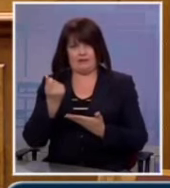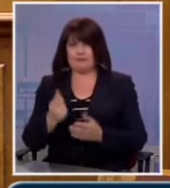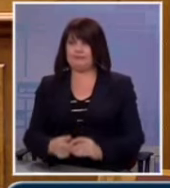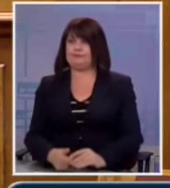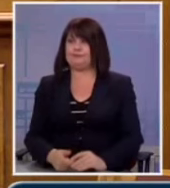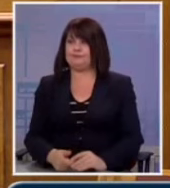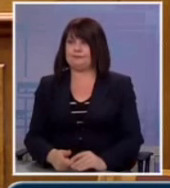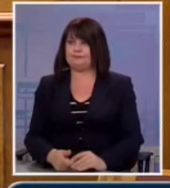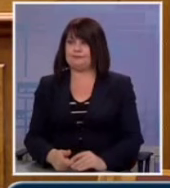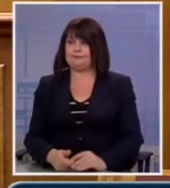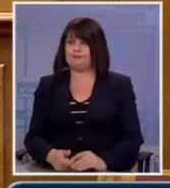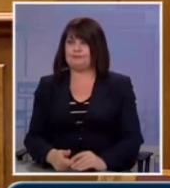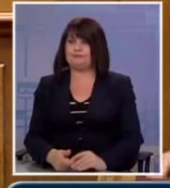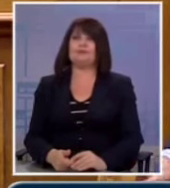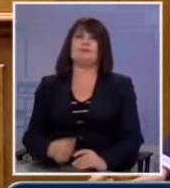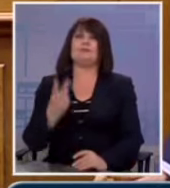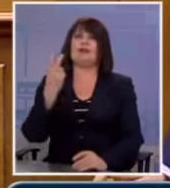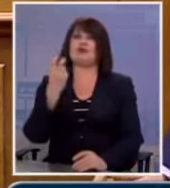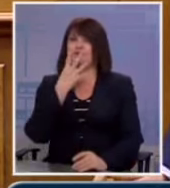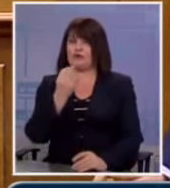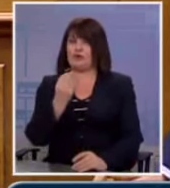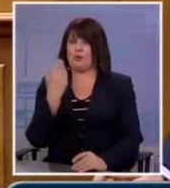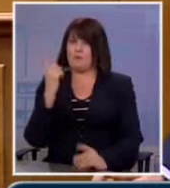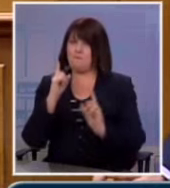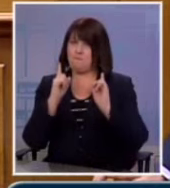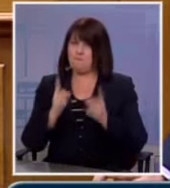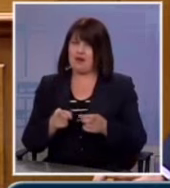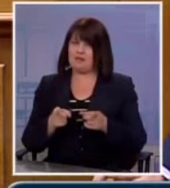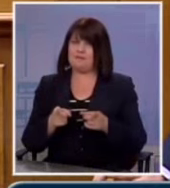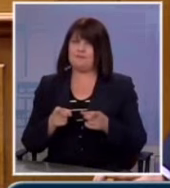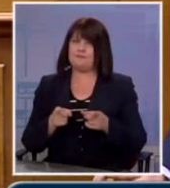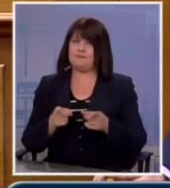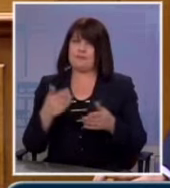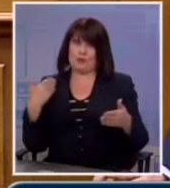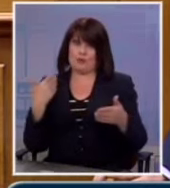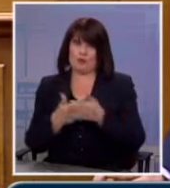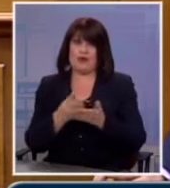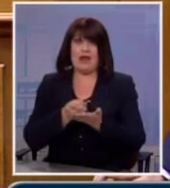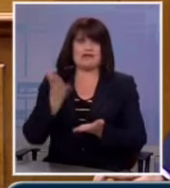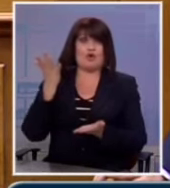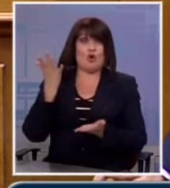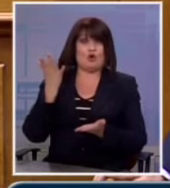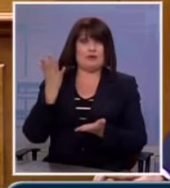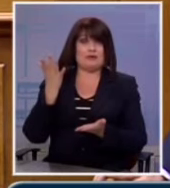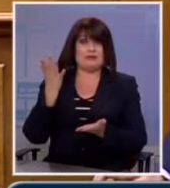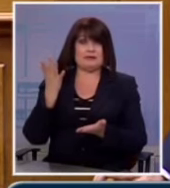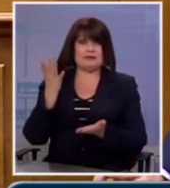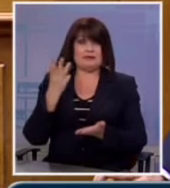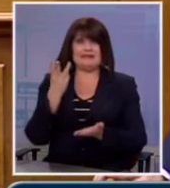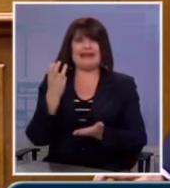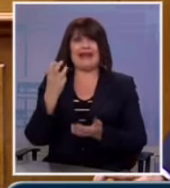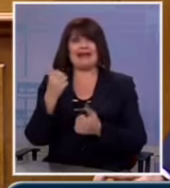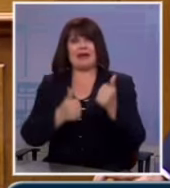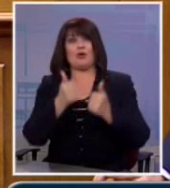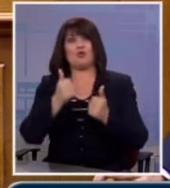Ενώ σύμφωνα με την απόφαση της 20ης Φλεβάρη, η ολοκλήρωση της τρέχουσας αξιολόγησης στις 30 του